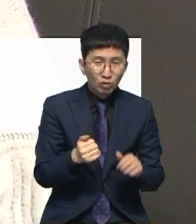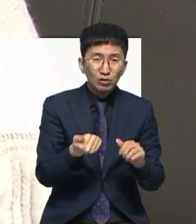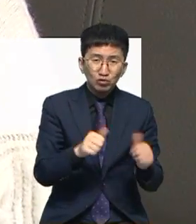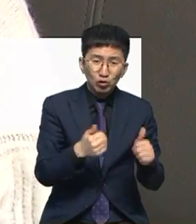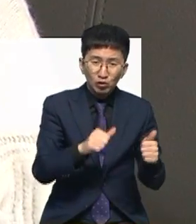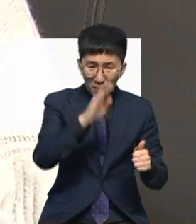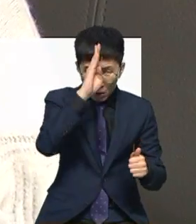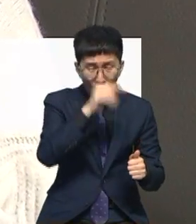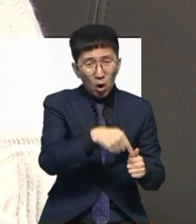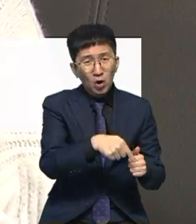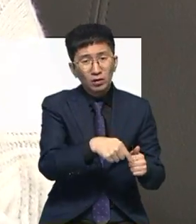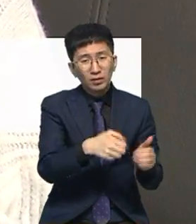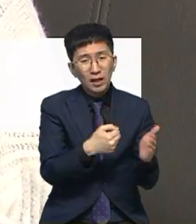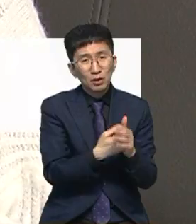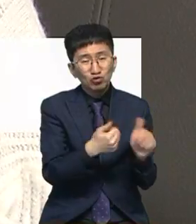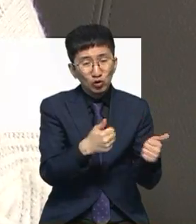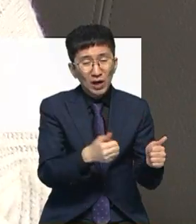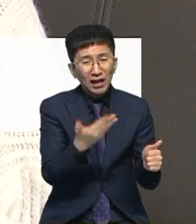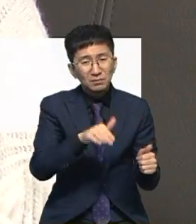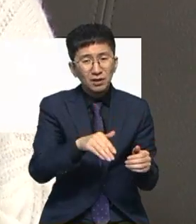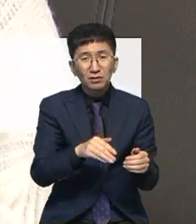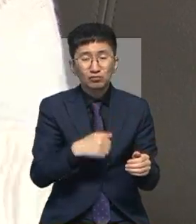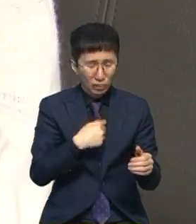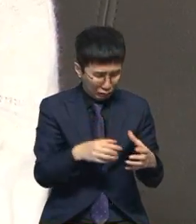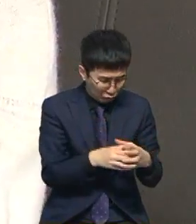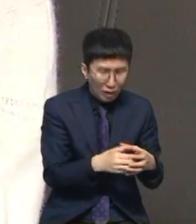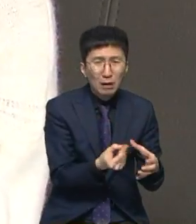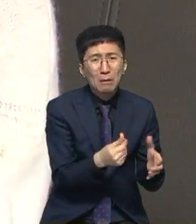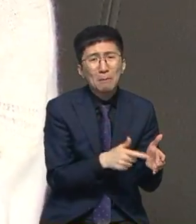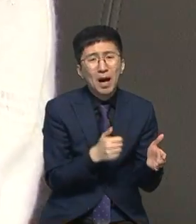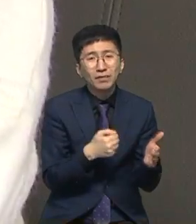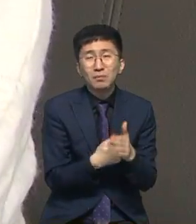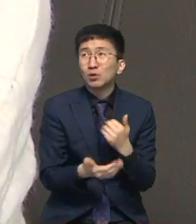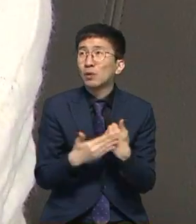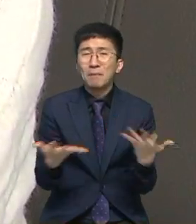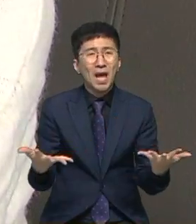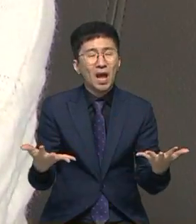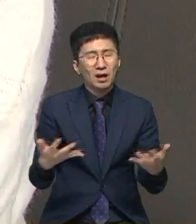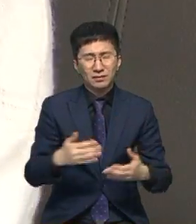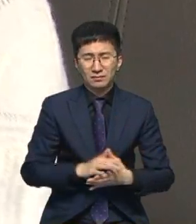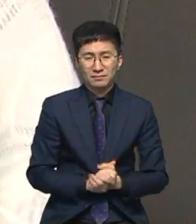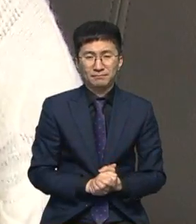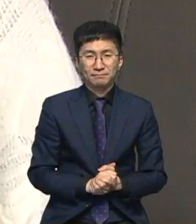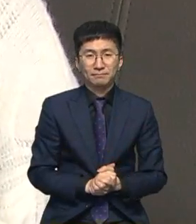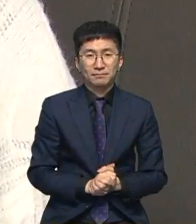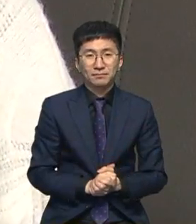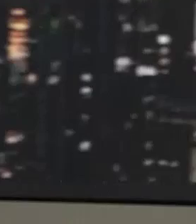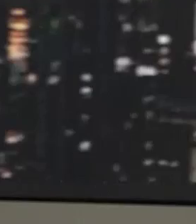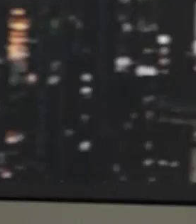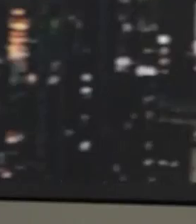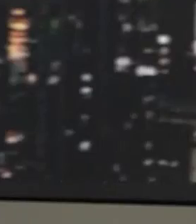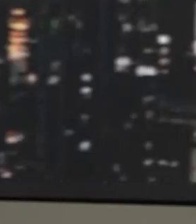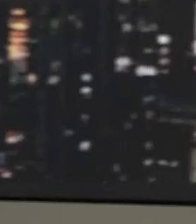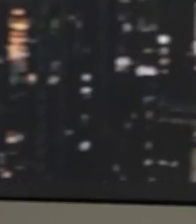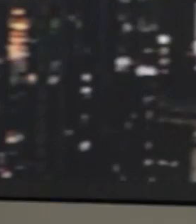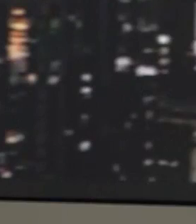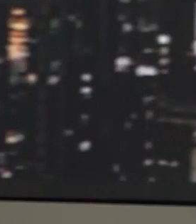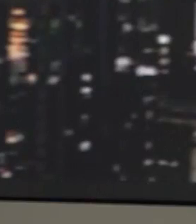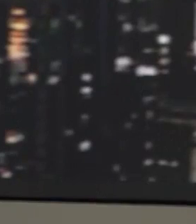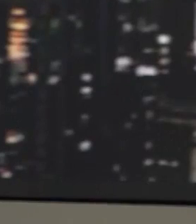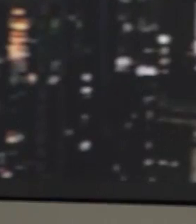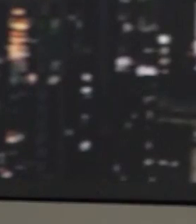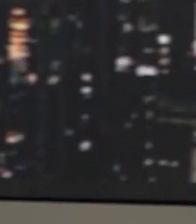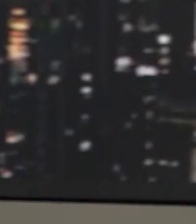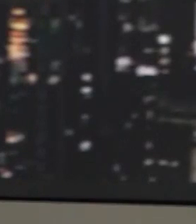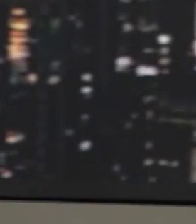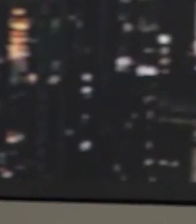목소리가 작기 때문에 아무도 들어주지 않는 것 같아요. SBS 조동찬입니다. 네, 안녕하십니까. 김현우입니다.